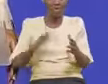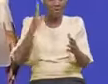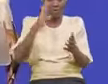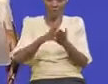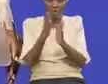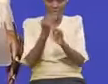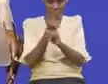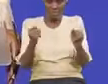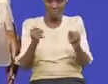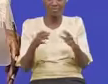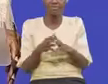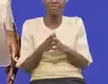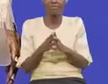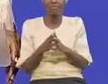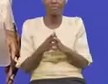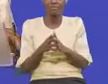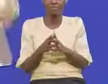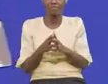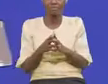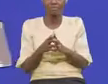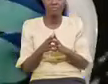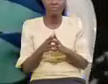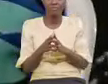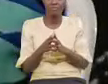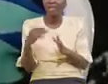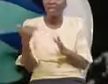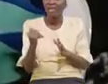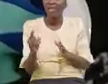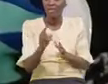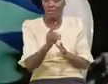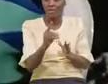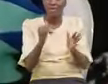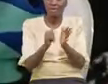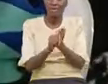Eye ame sia ame si ayɔ aƒetɔ la ŋkɔ la woaɖe.